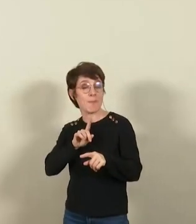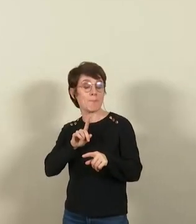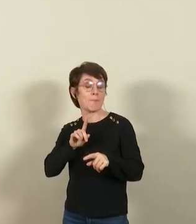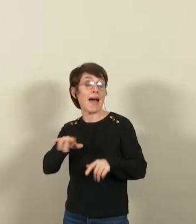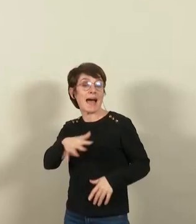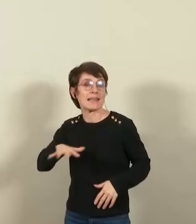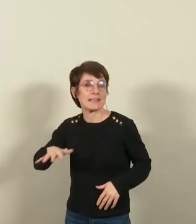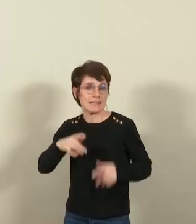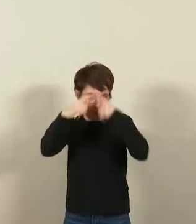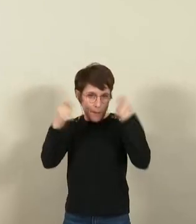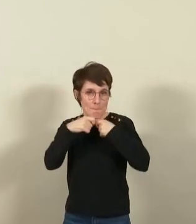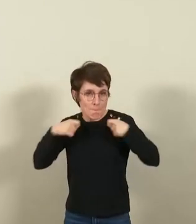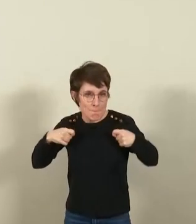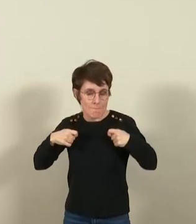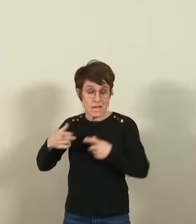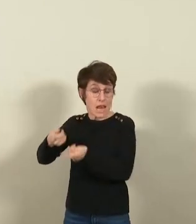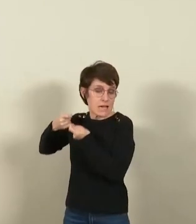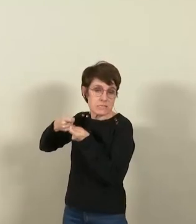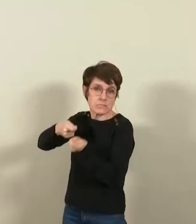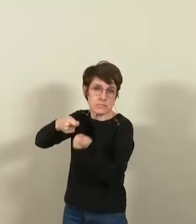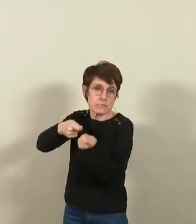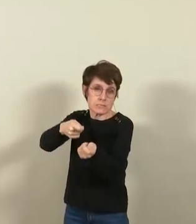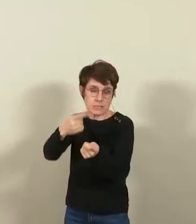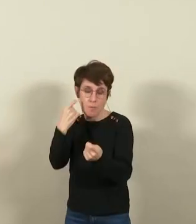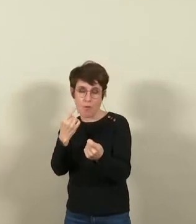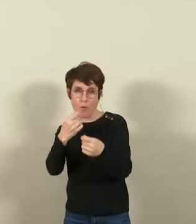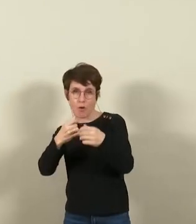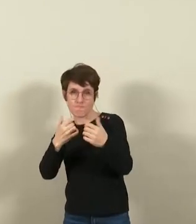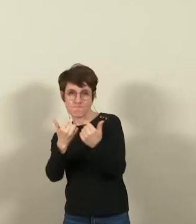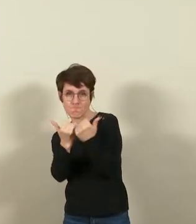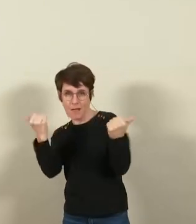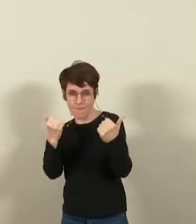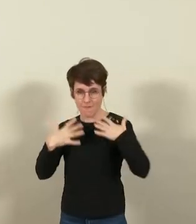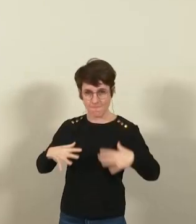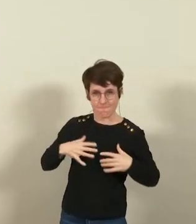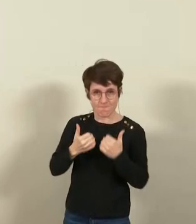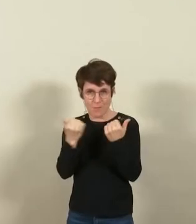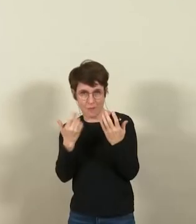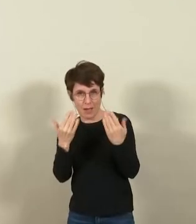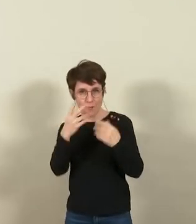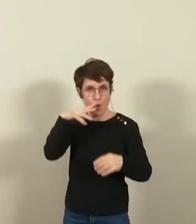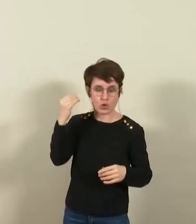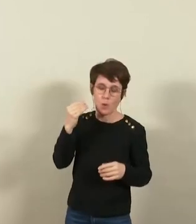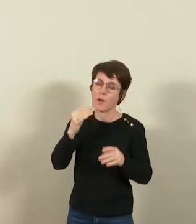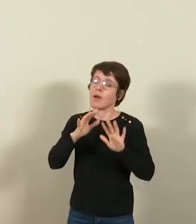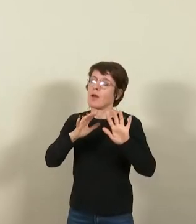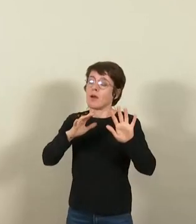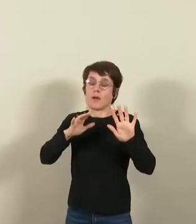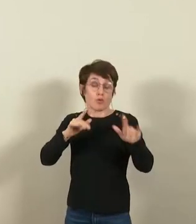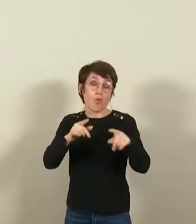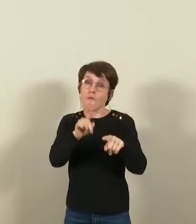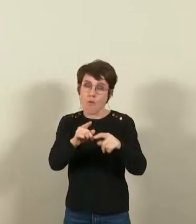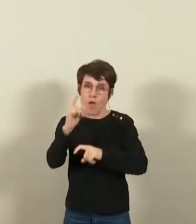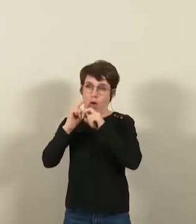pour porter un vêtements qui les distingue des hommes donc vraiment c'est c'est vraiment bien que vous soyez revenu